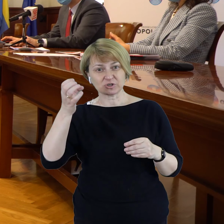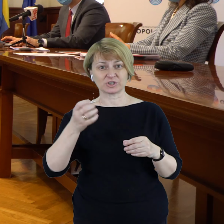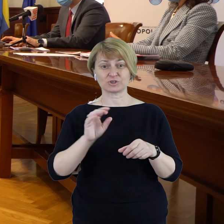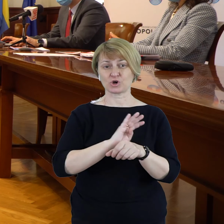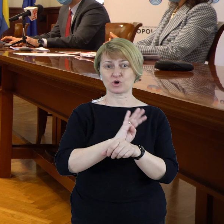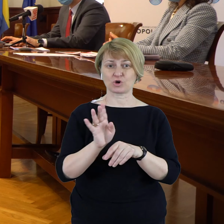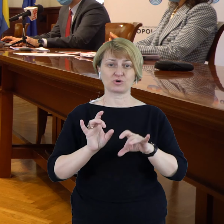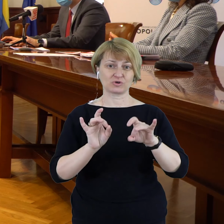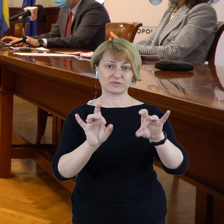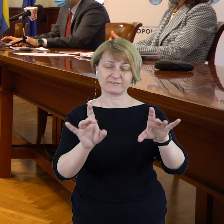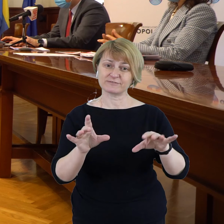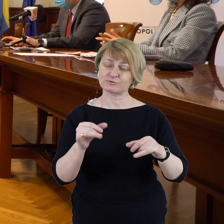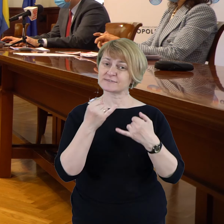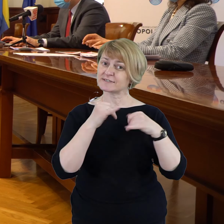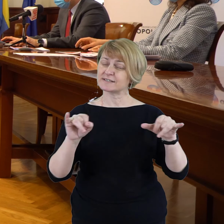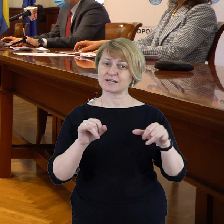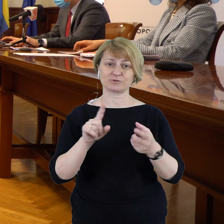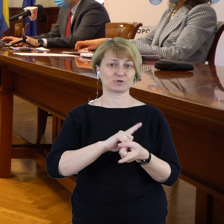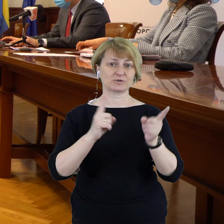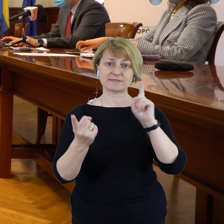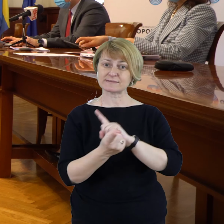ambitniejsze. COVID to zrewidował,